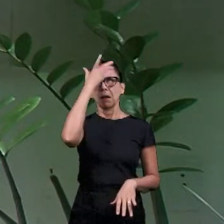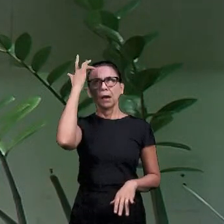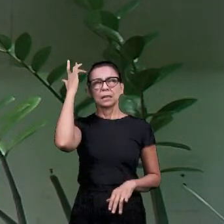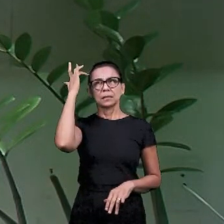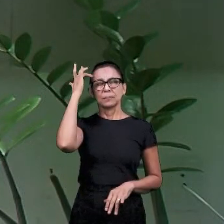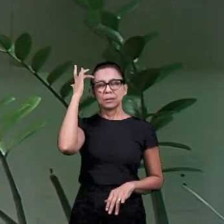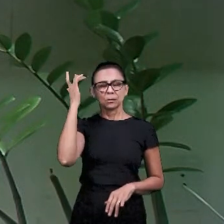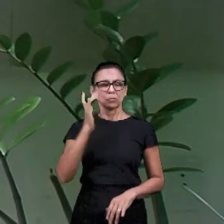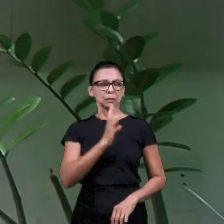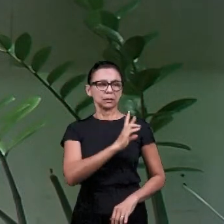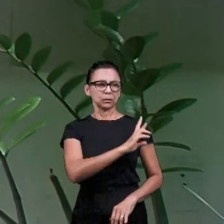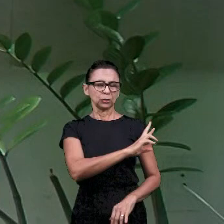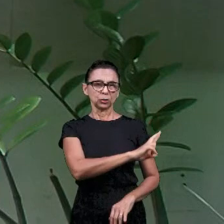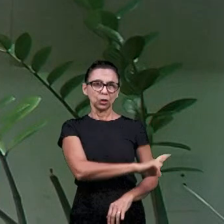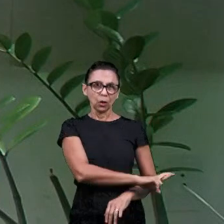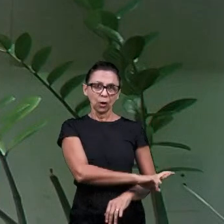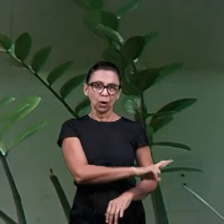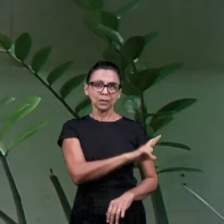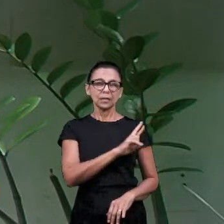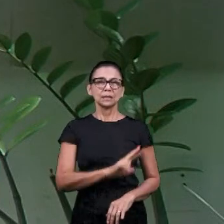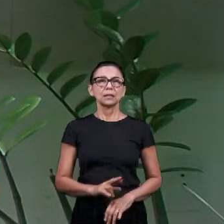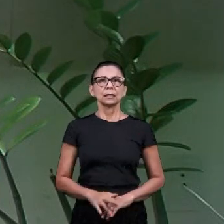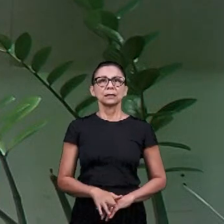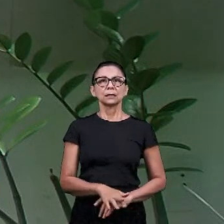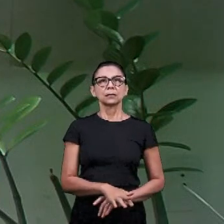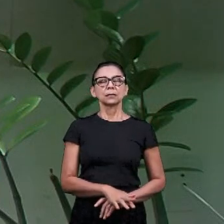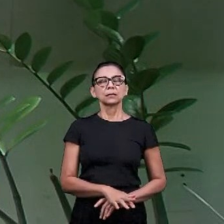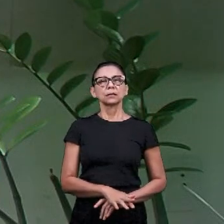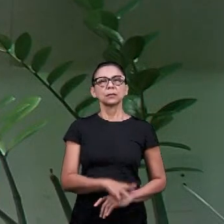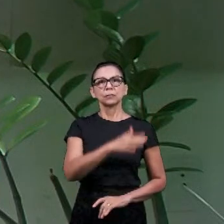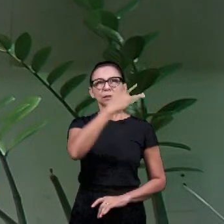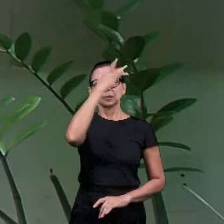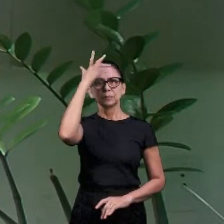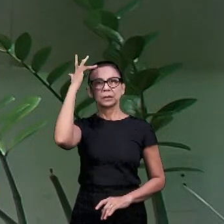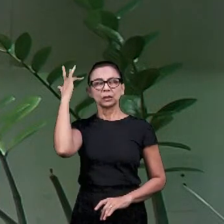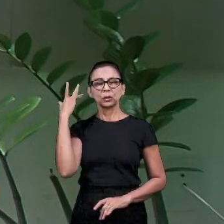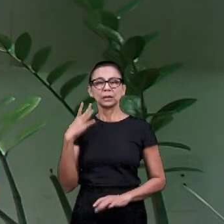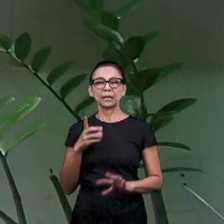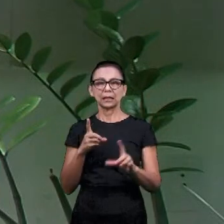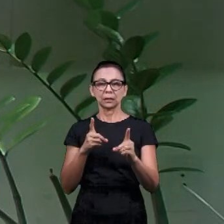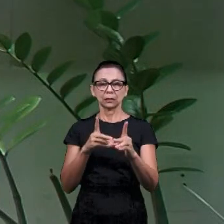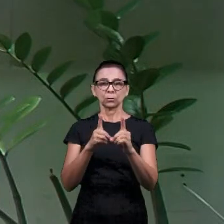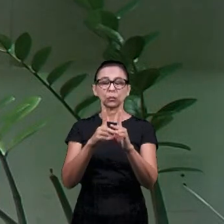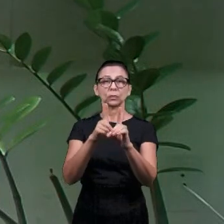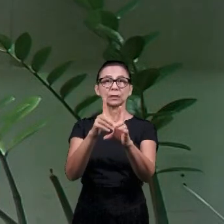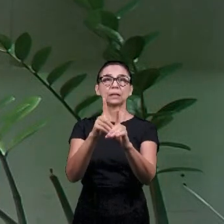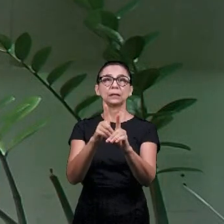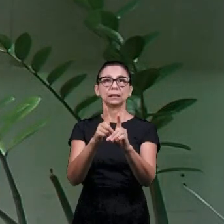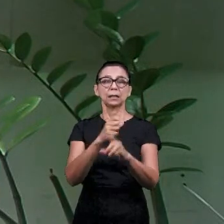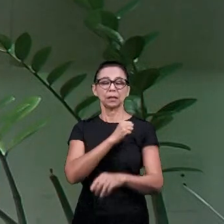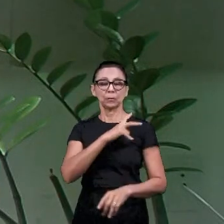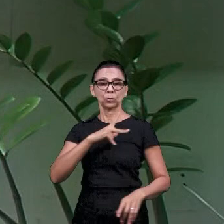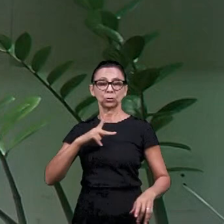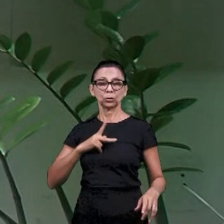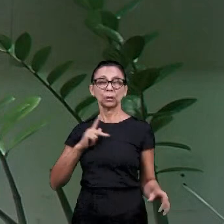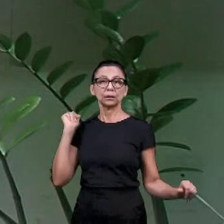la place de la doctrine. L'homme veut se mettre à la place de la doctrine apostolique. Il veut changer la doctrine